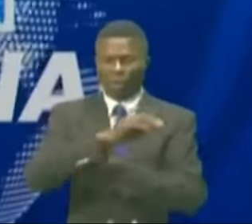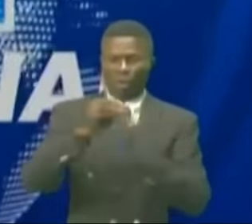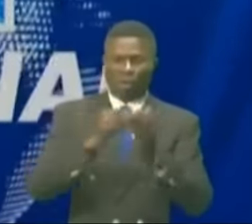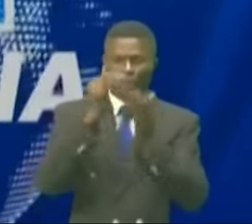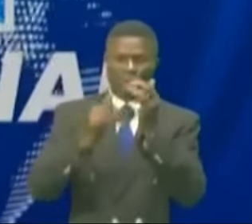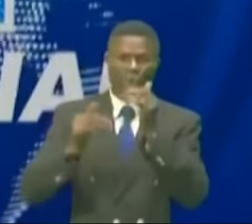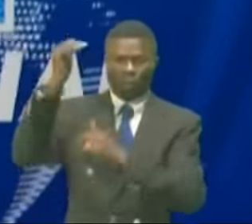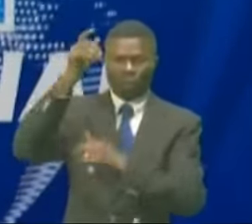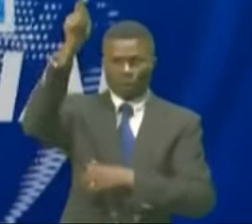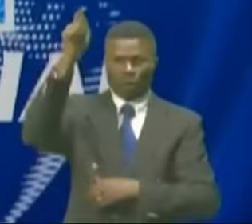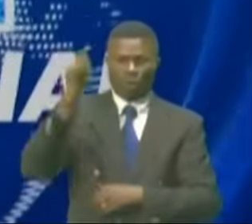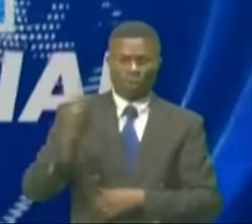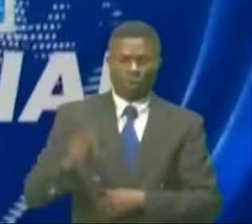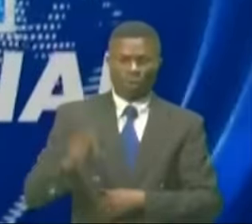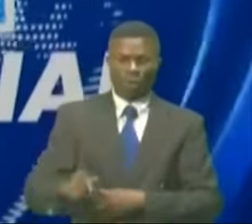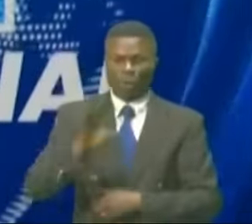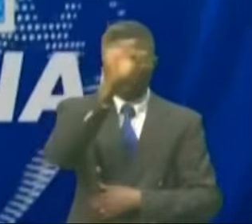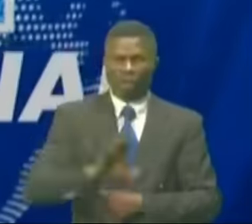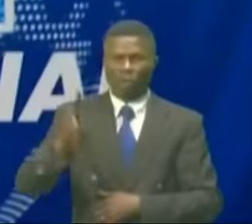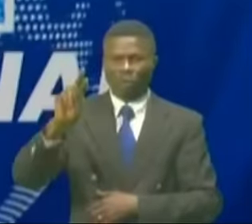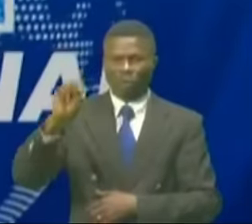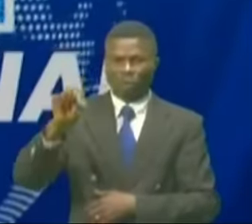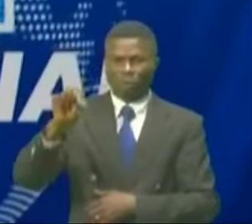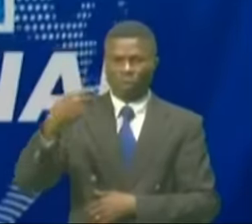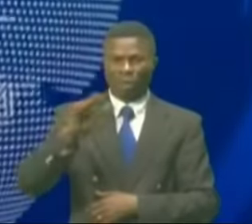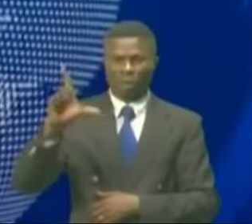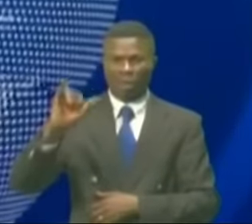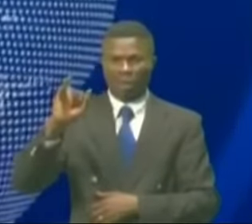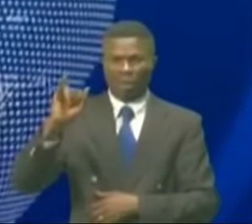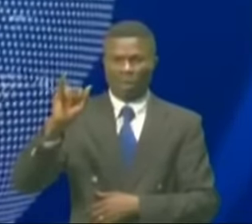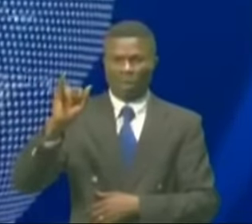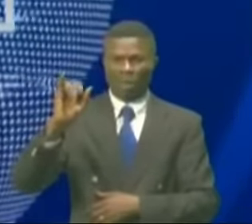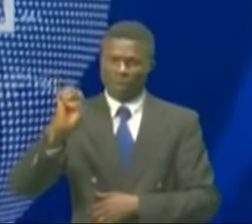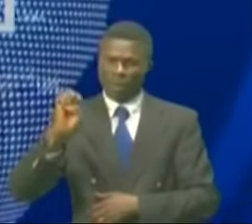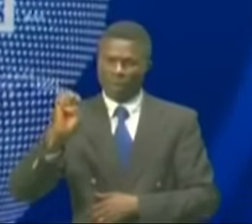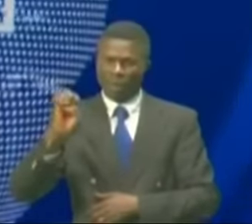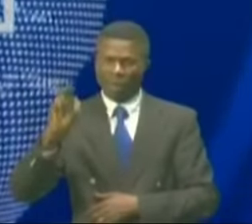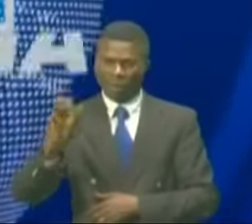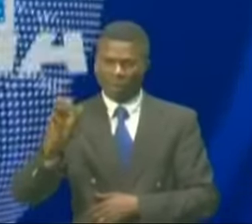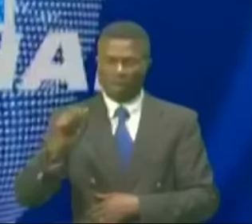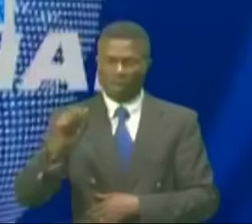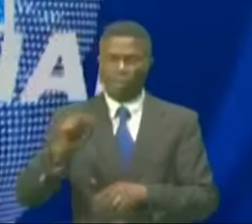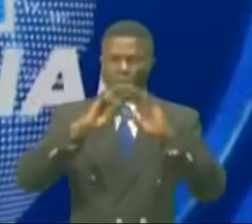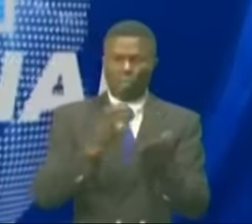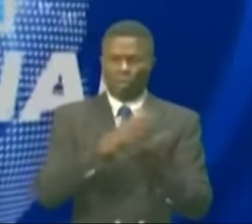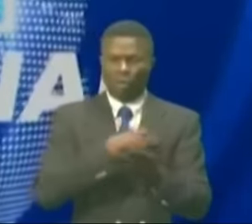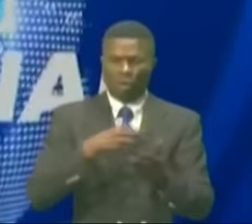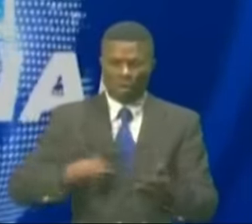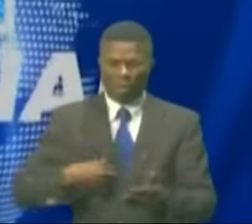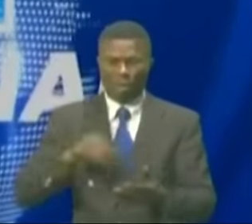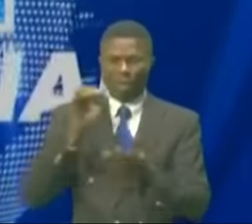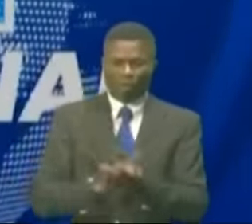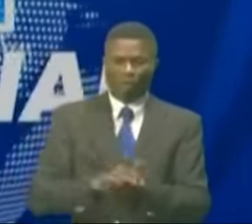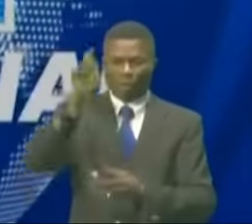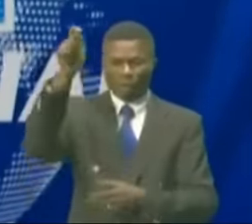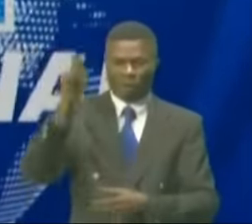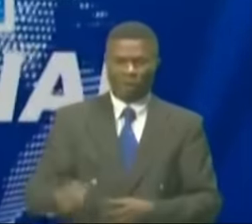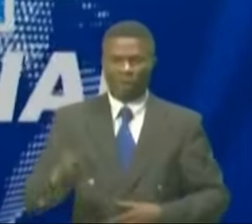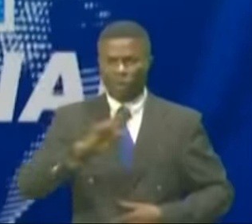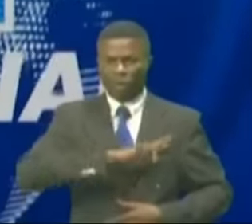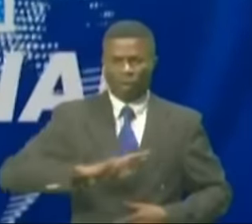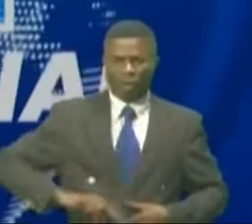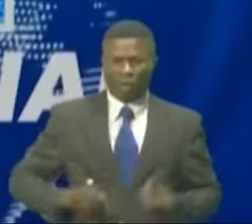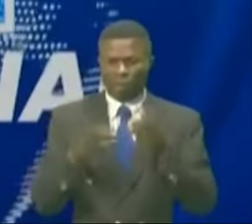supérieur militaire dans la commune de Galima à l'intention des femmes des forces armées de la République démocratique du Congo, de la